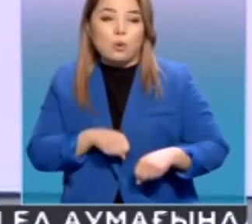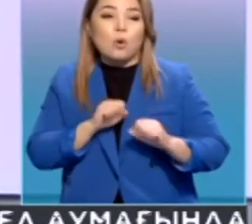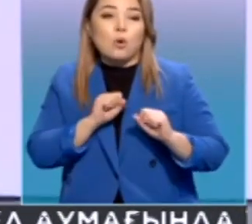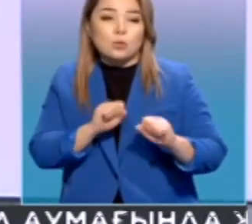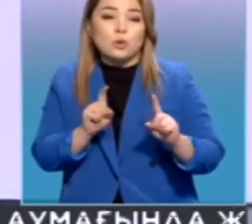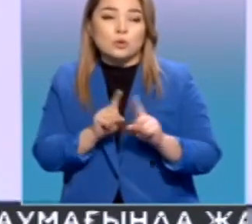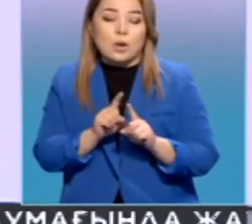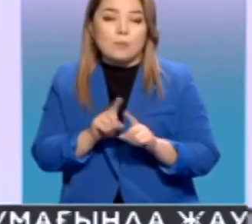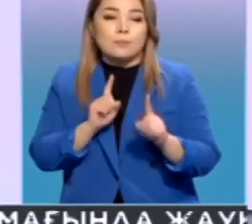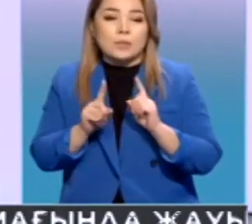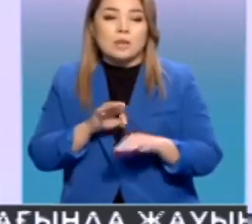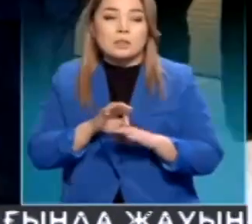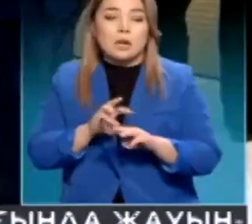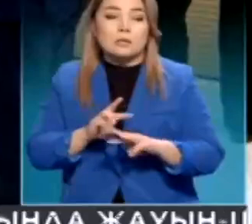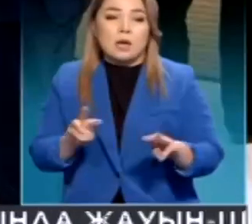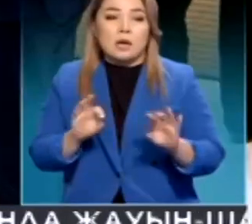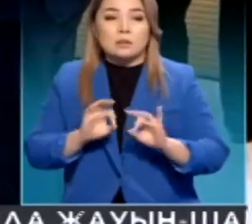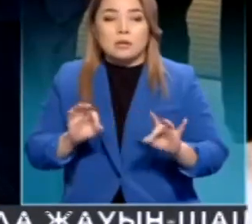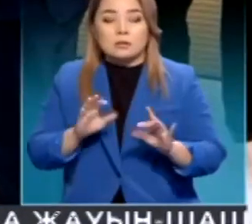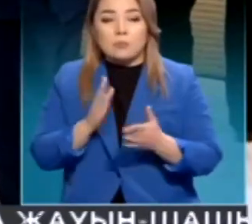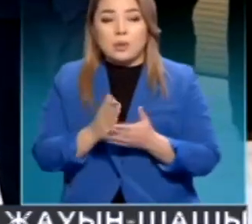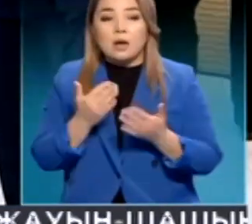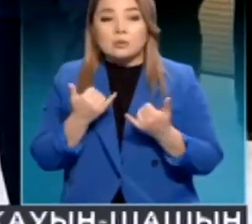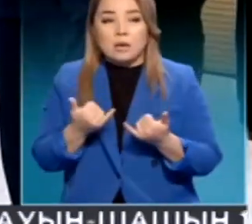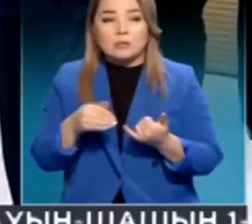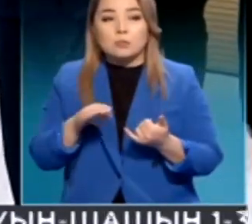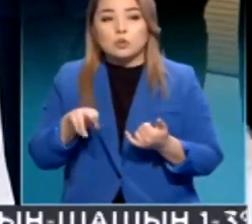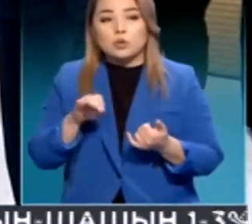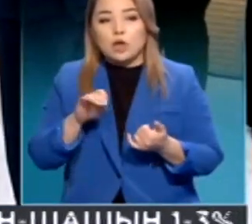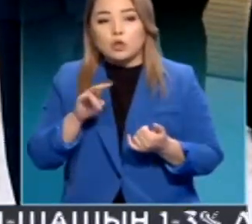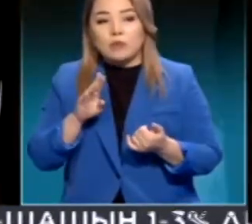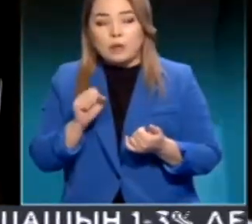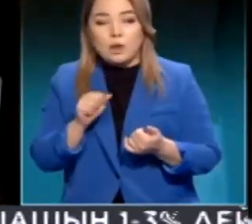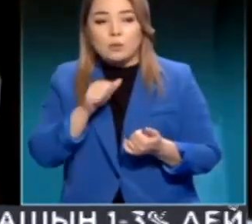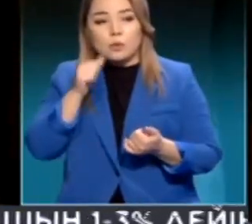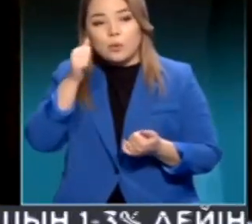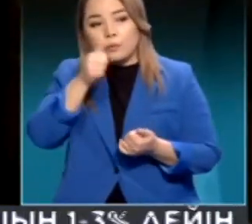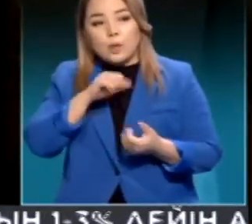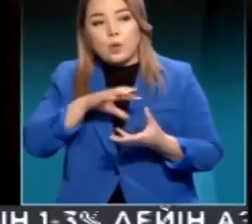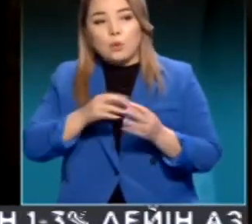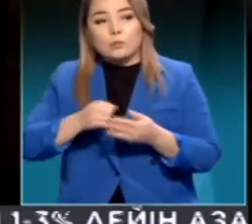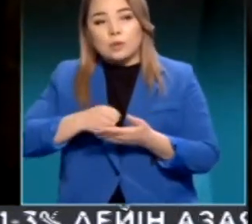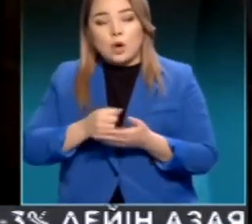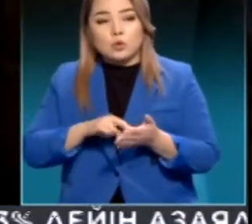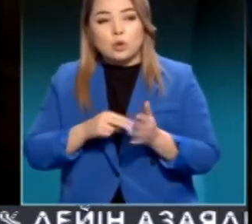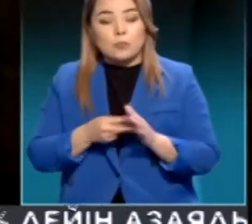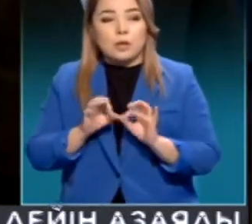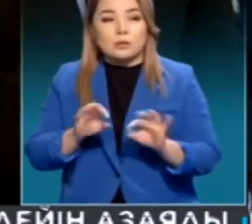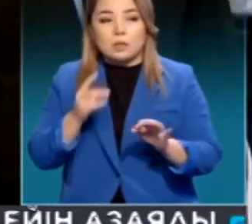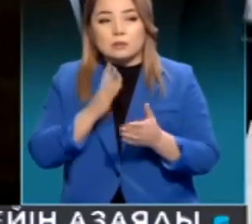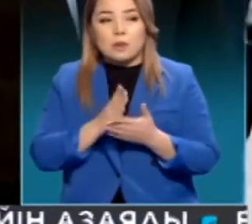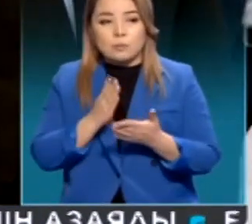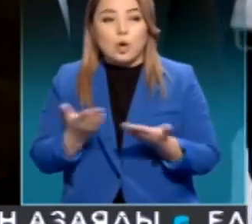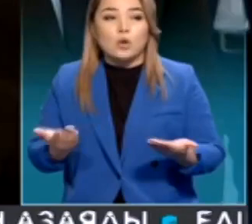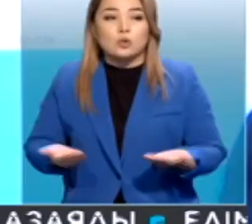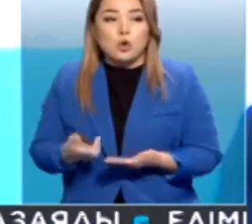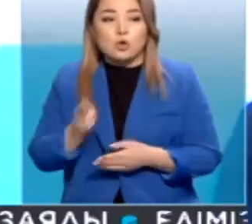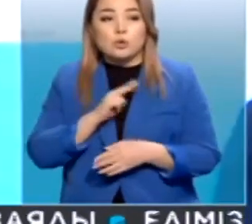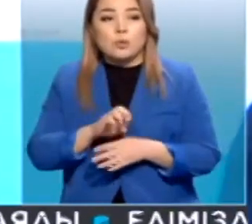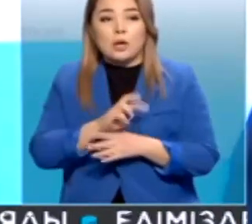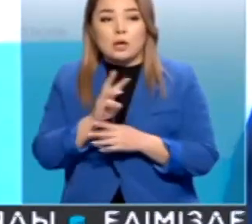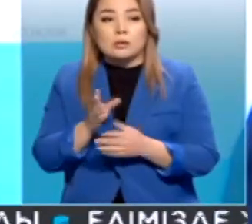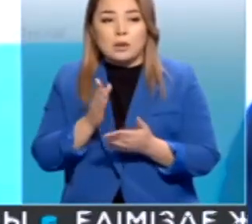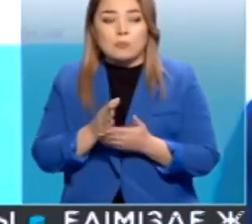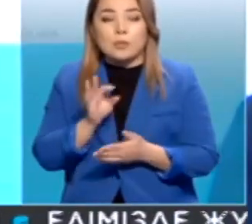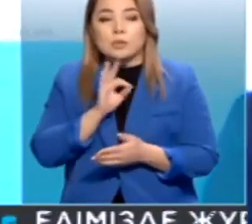алқа мәжілісінде айтылды. Ведомство басшысы Тамара Дүйсенова өткен жылды қорытындылап алдағы жоспарларын бөлісті. Тұрғындарды жұмыспен қамту